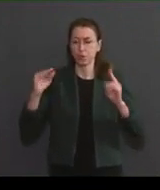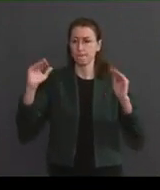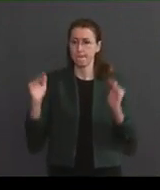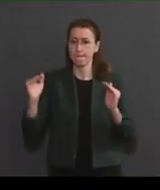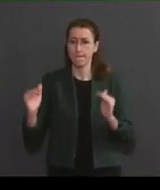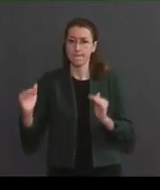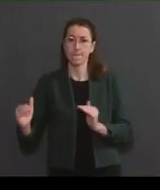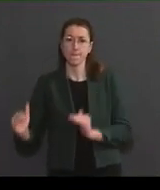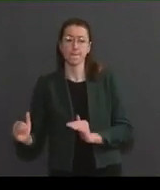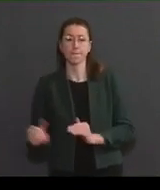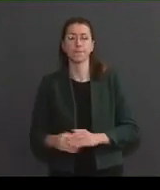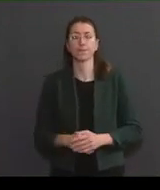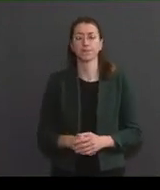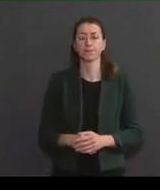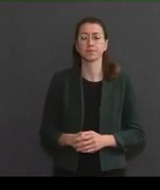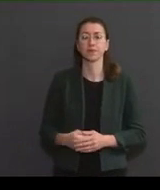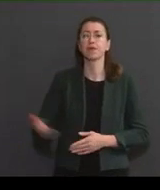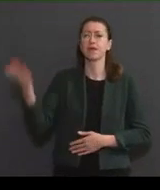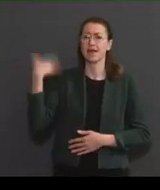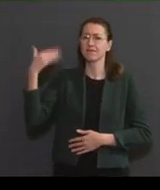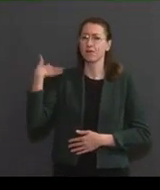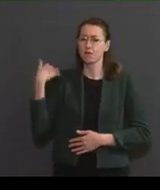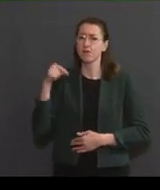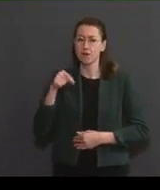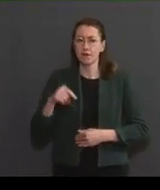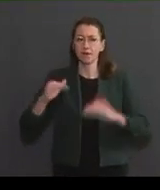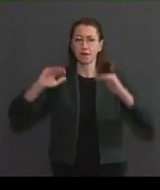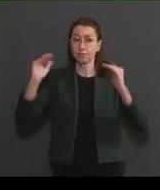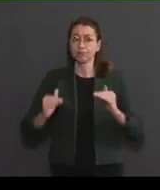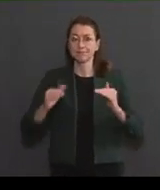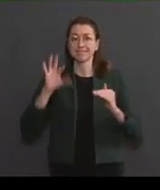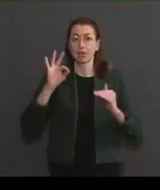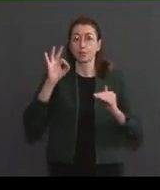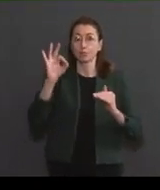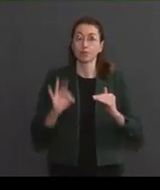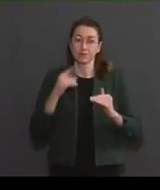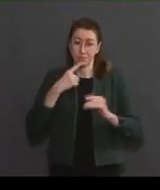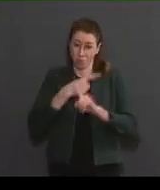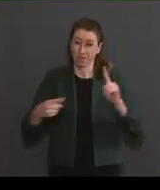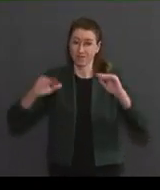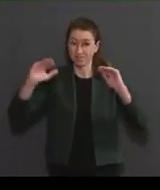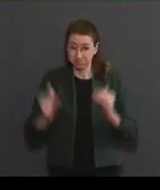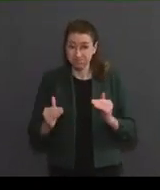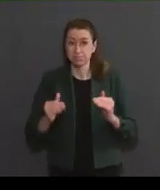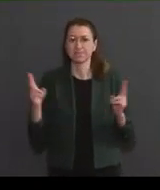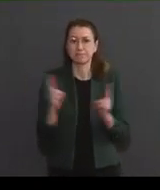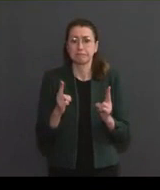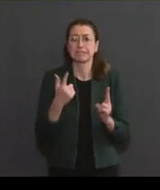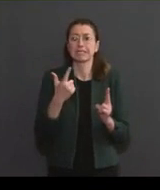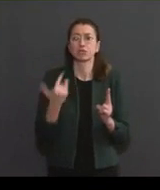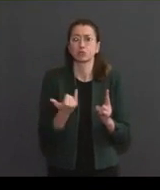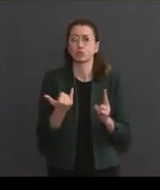une diminution de 50% et une diminution qui se faisait de moitié tous les 7 à 8 jours. Il y a donc un